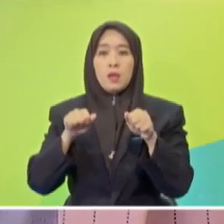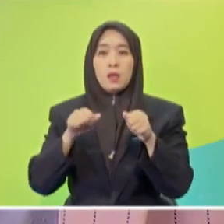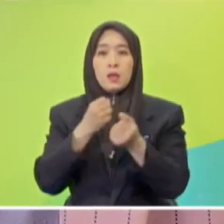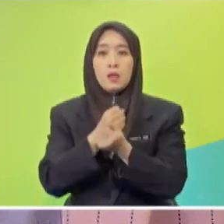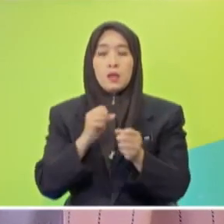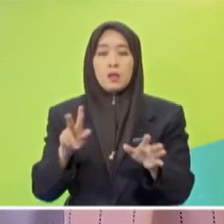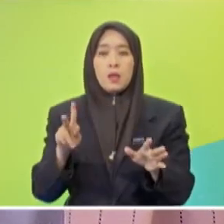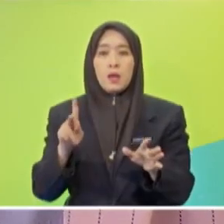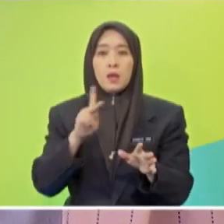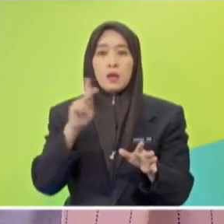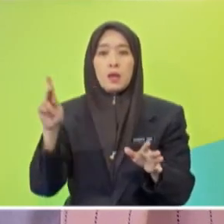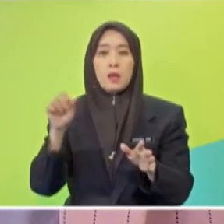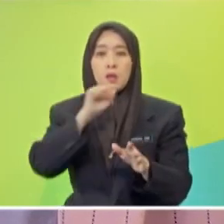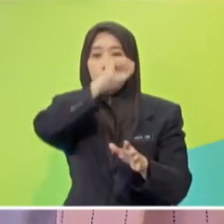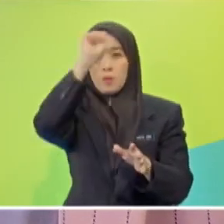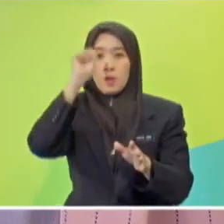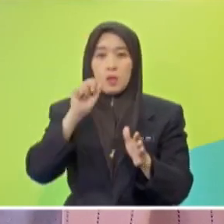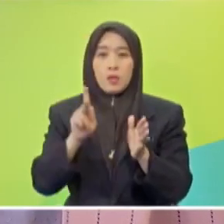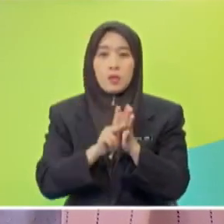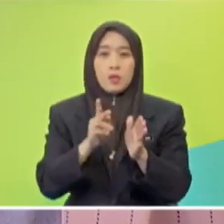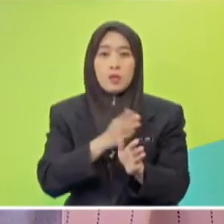dapatkan jawabannya